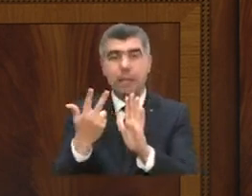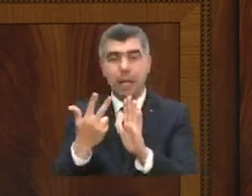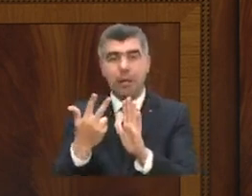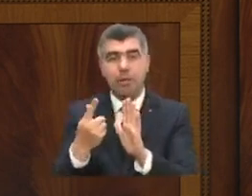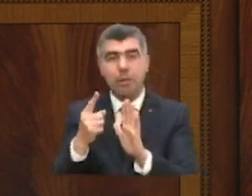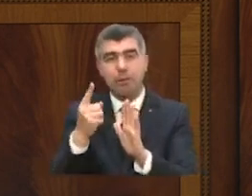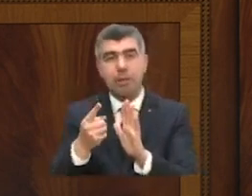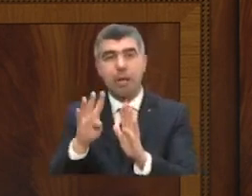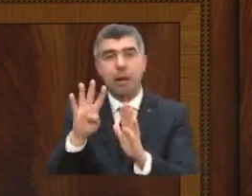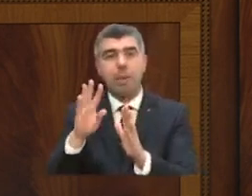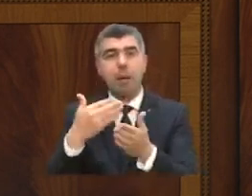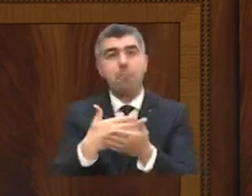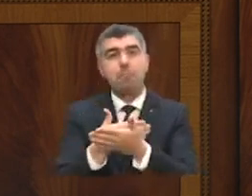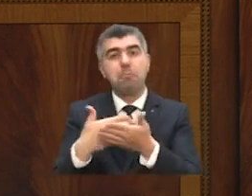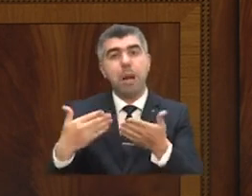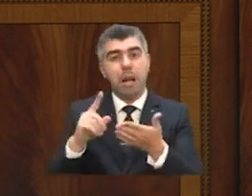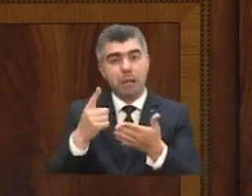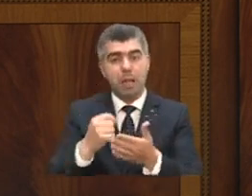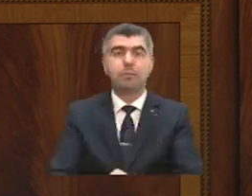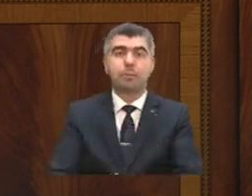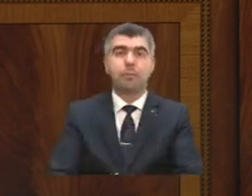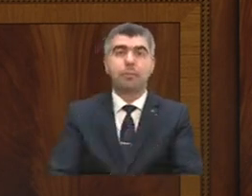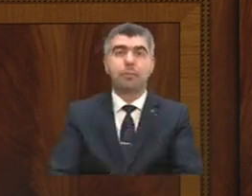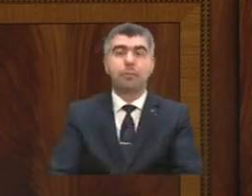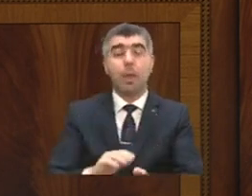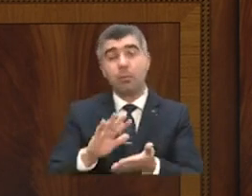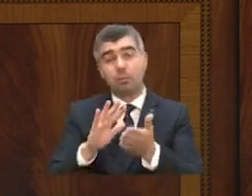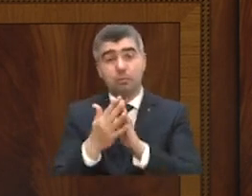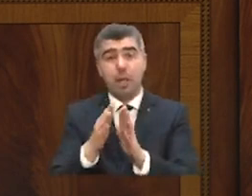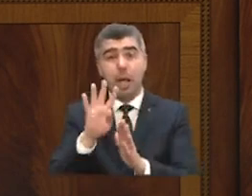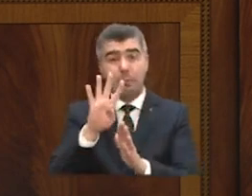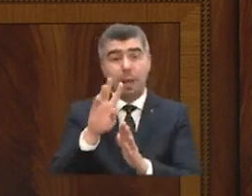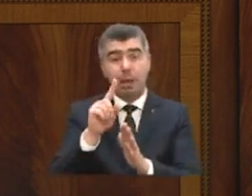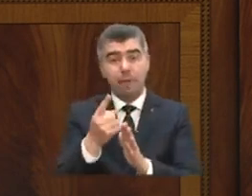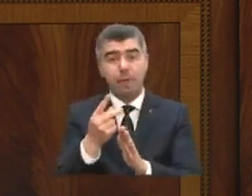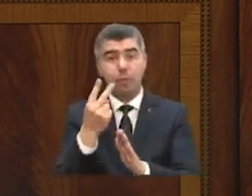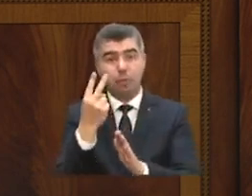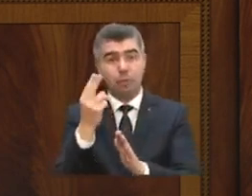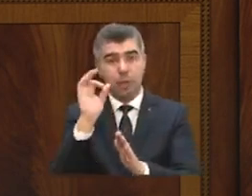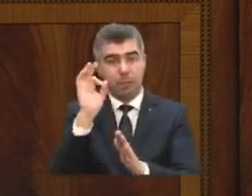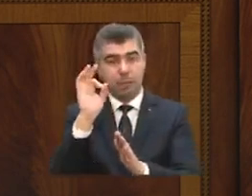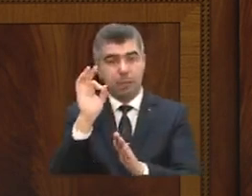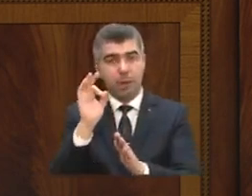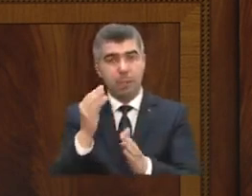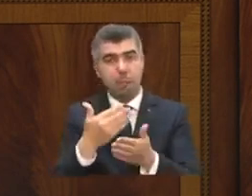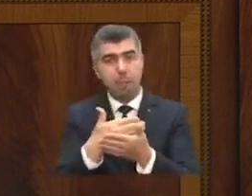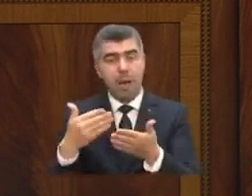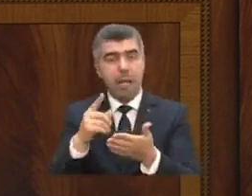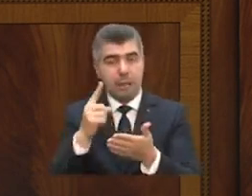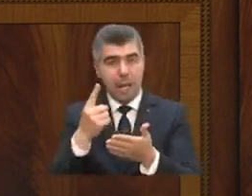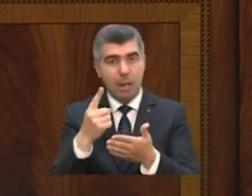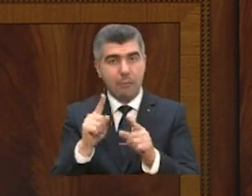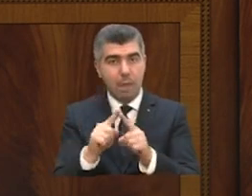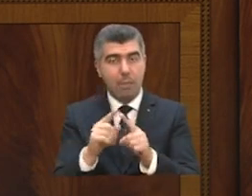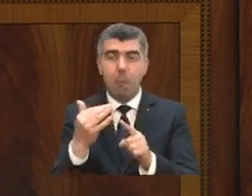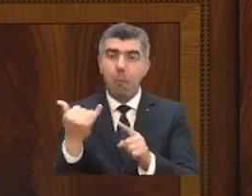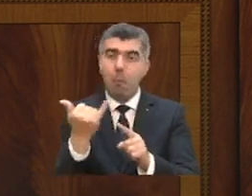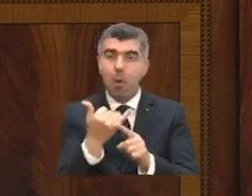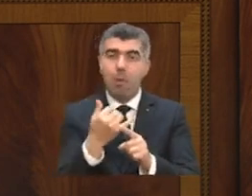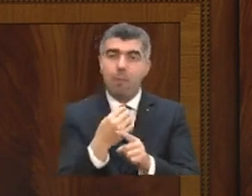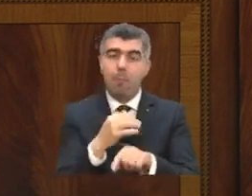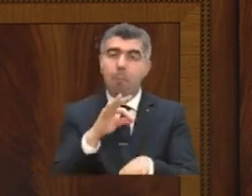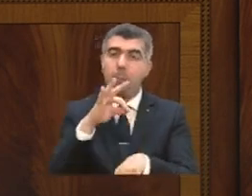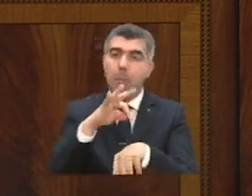ديال الدرهم. سيتم تخصيص ما يناهز 4.2 مليار درهم لتعميم التأمين الإجباري عن المرض